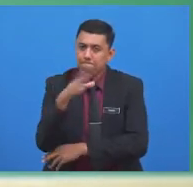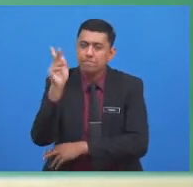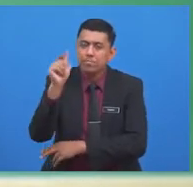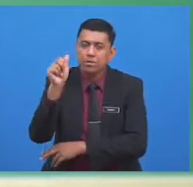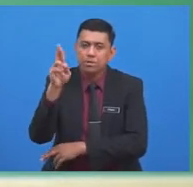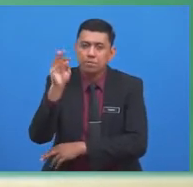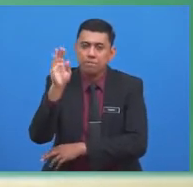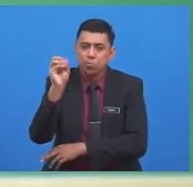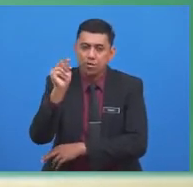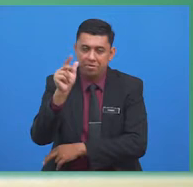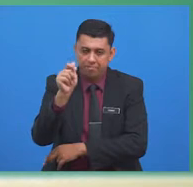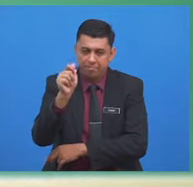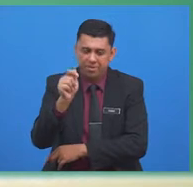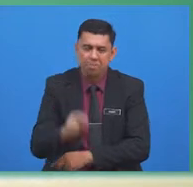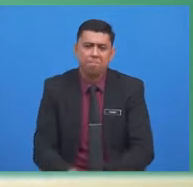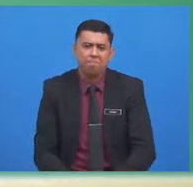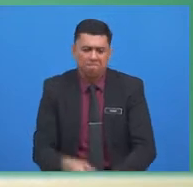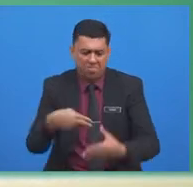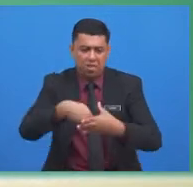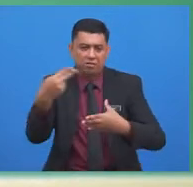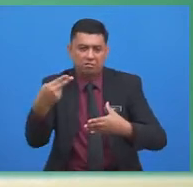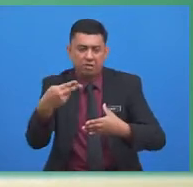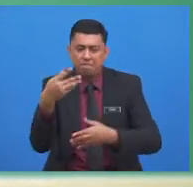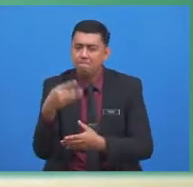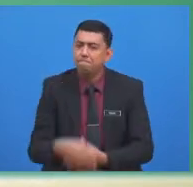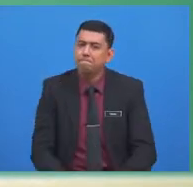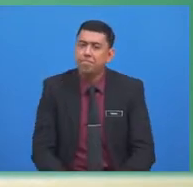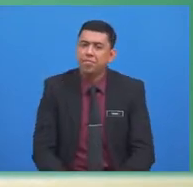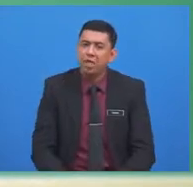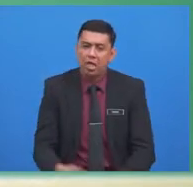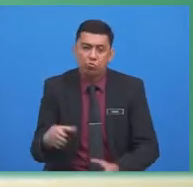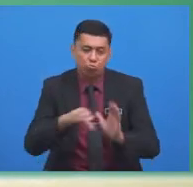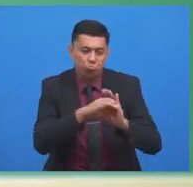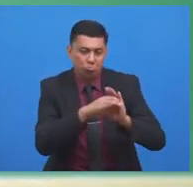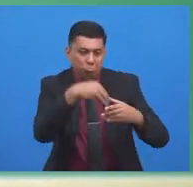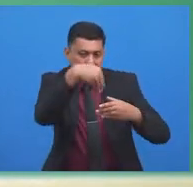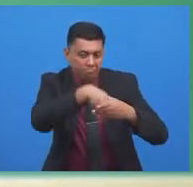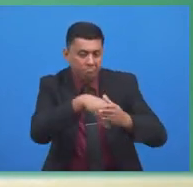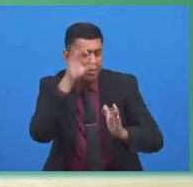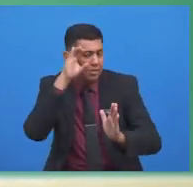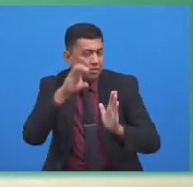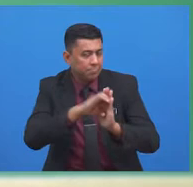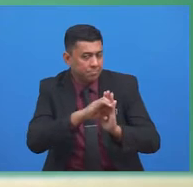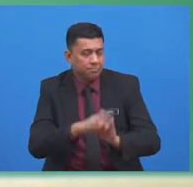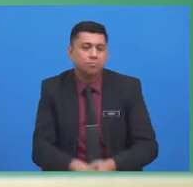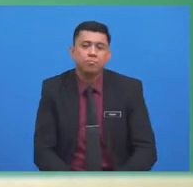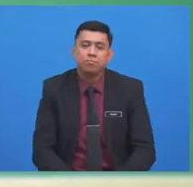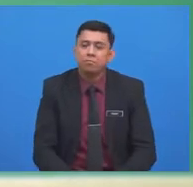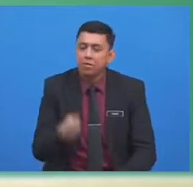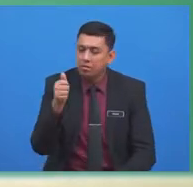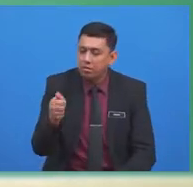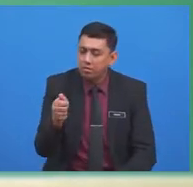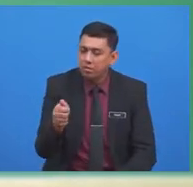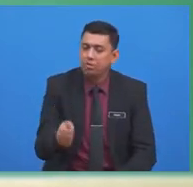stalaktit, stalagmit, tiang kalsit, dolin, polje dan sungai bawah tanah. Oleh itu, ia